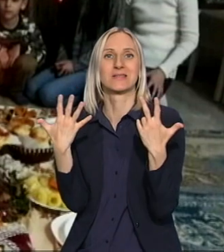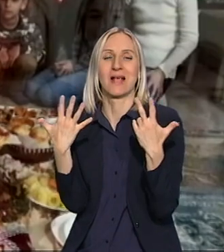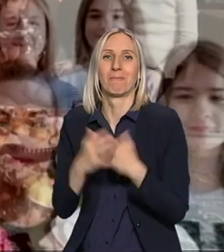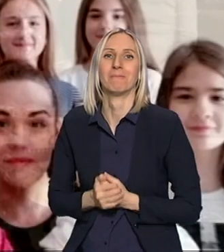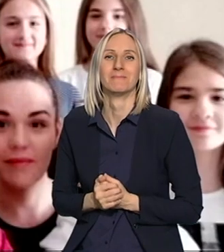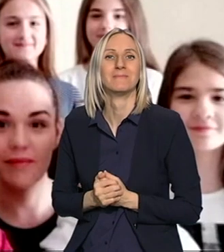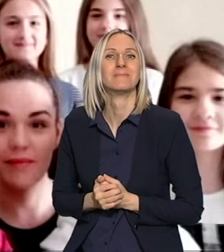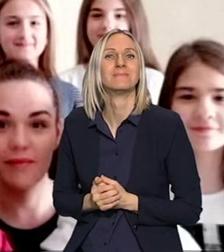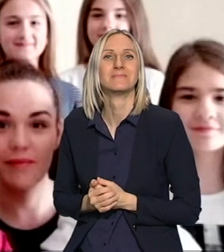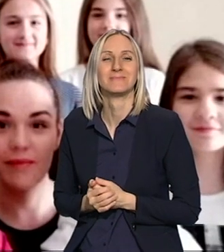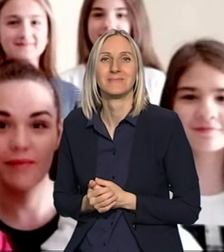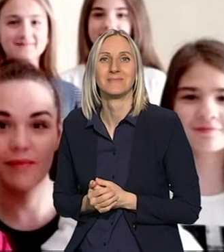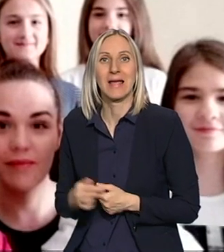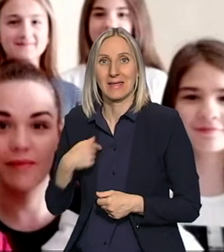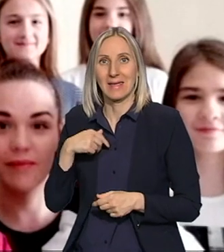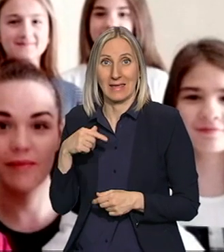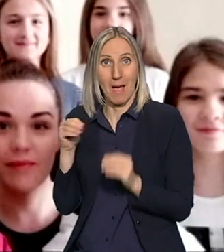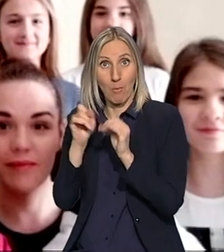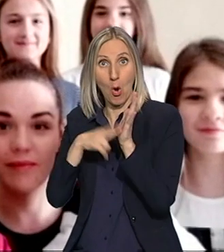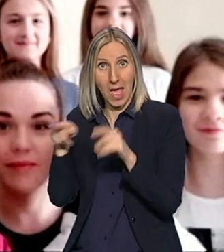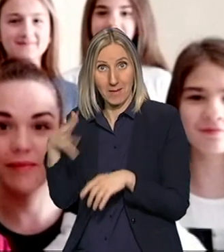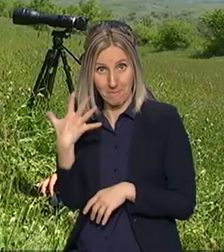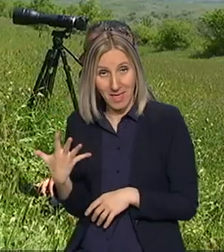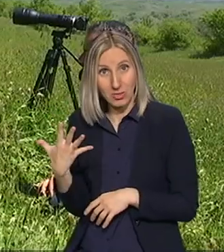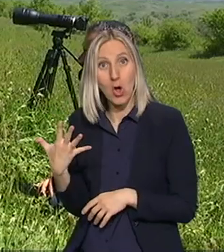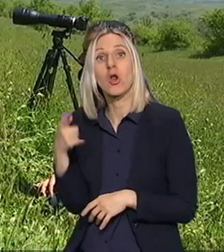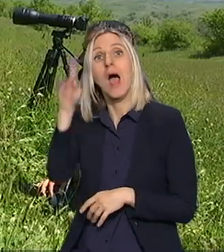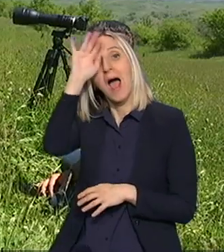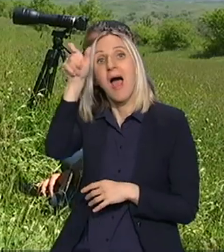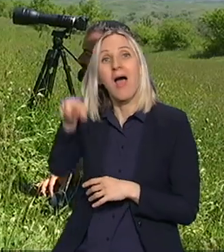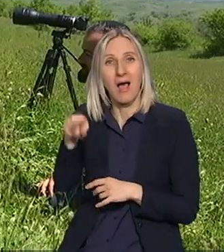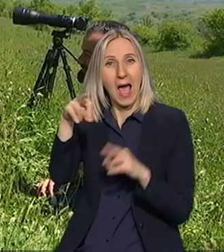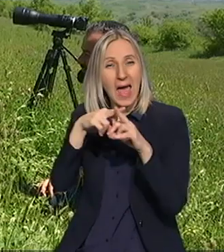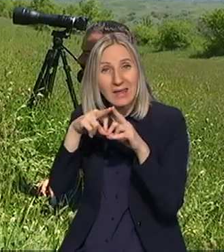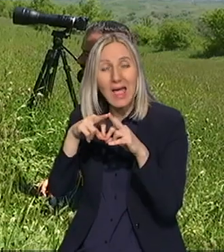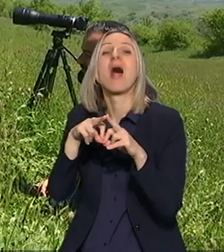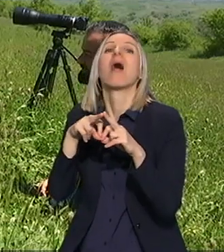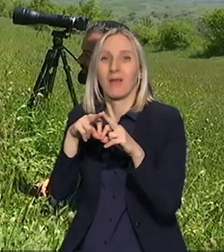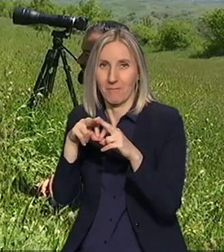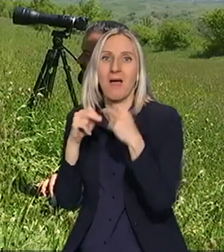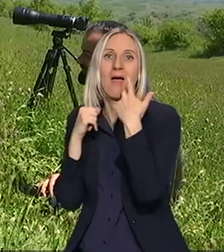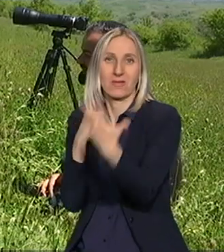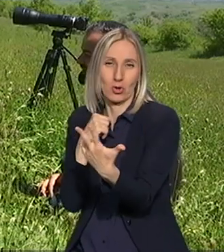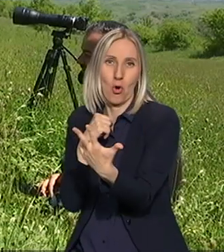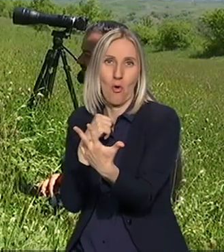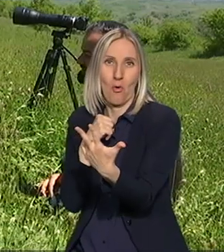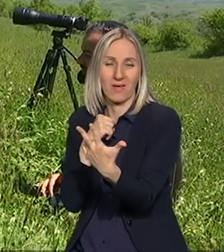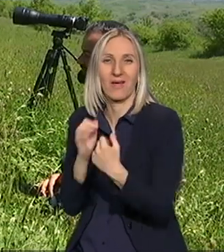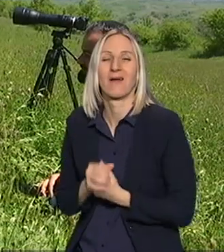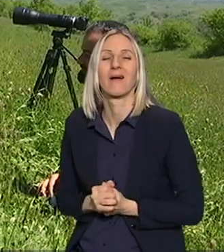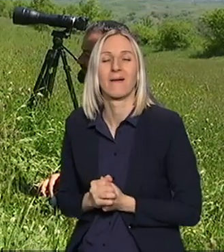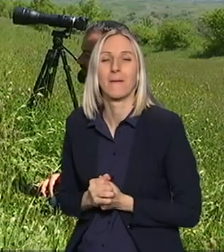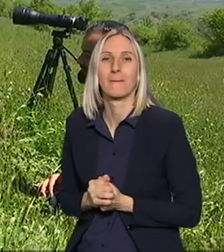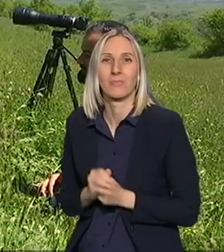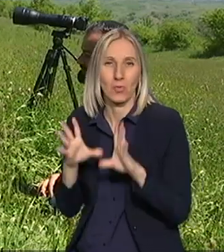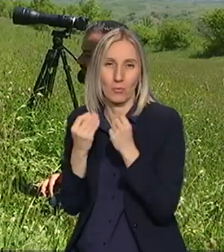on. Evo, petora, Arijan ima tri. Bravo, svaka čast. Hvala. Znači, to prijateljstvo